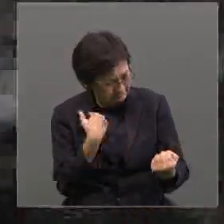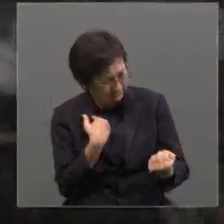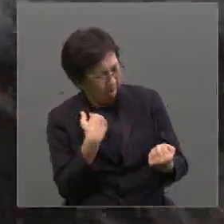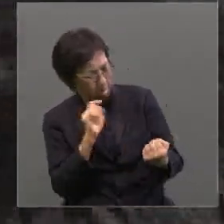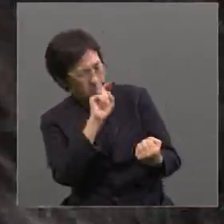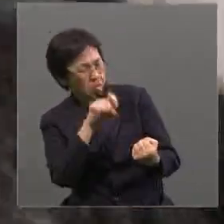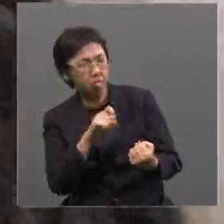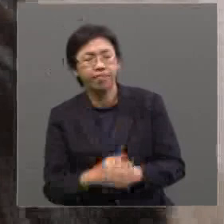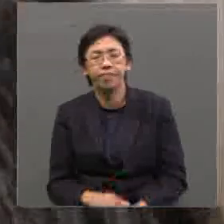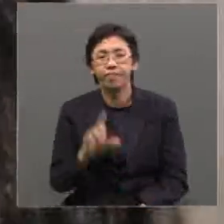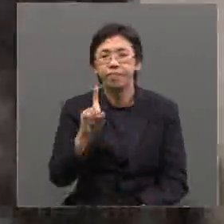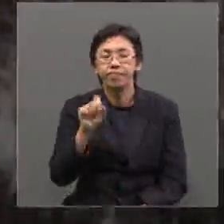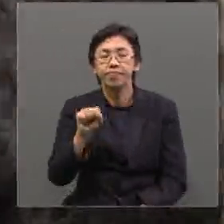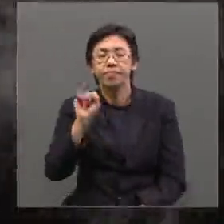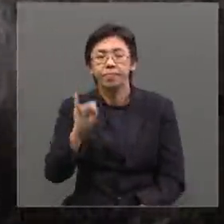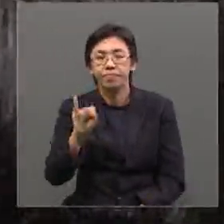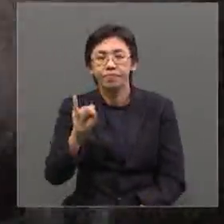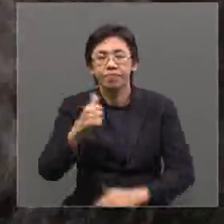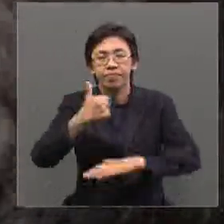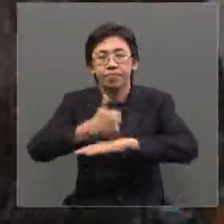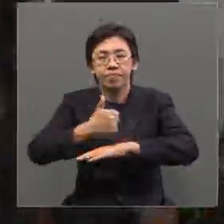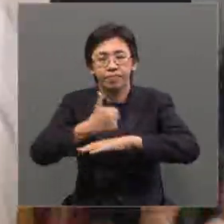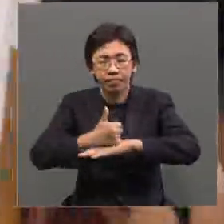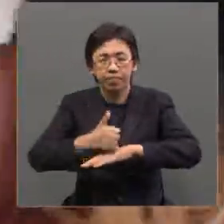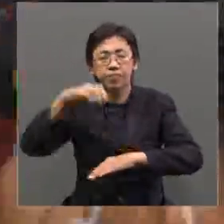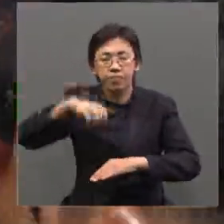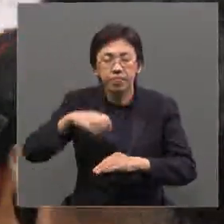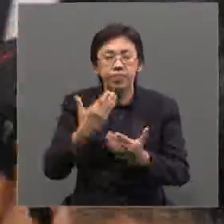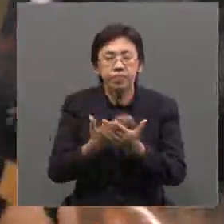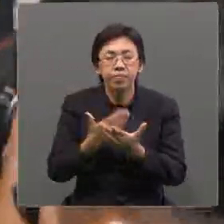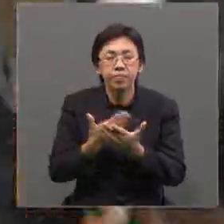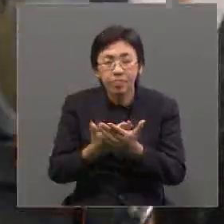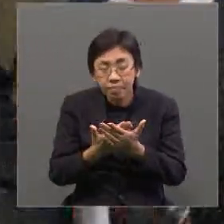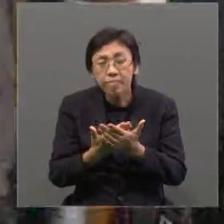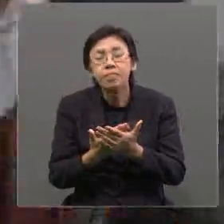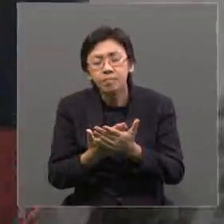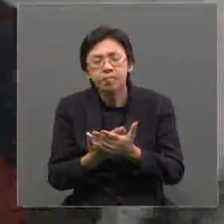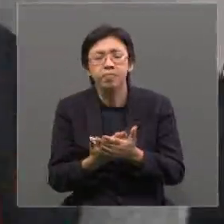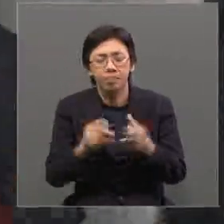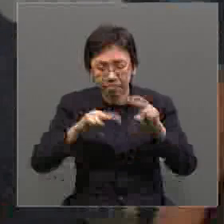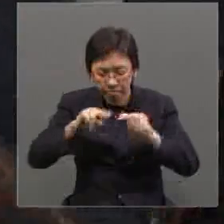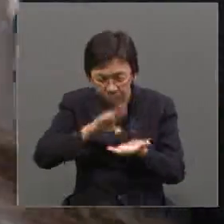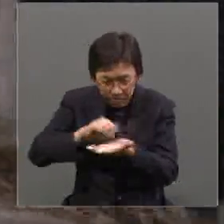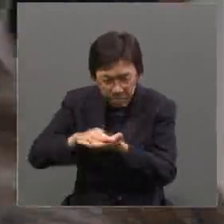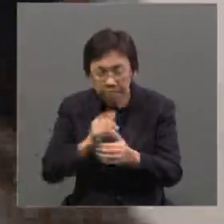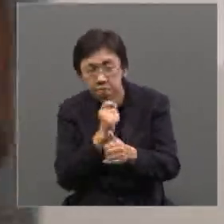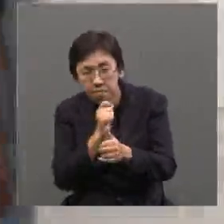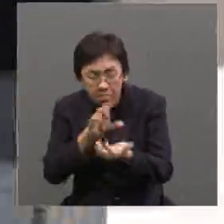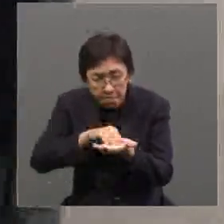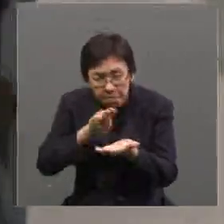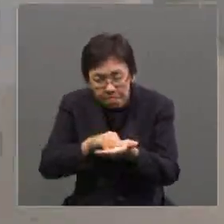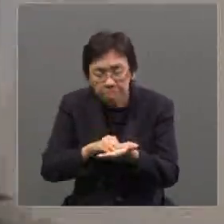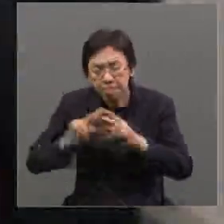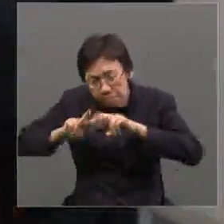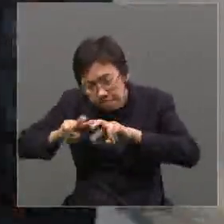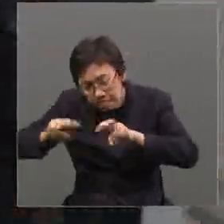น DSI ครับพันตำรวจตรีวรนันท์ศรีล้ำผู้อำนวยการกองคดีการเงินนอกระบบก็บอกว่าก็จะนำข้อมูลที่ได้จากคุณฟิล์มวันนี้